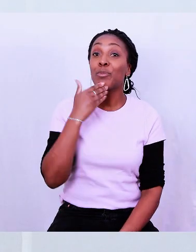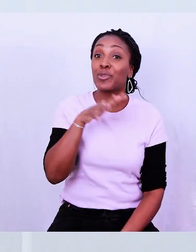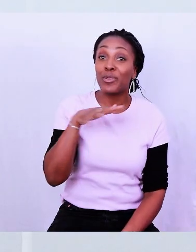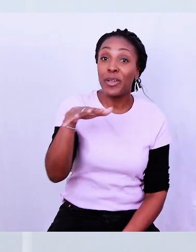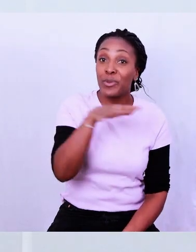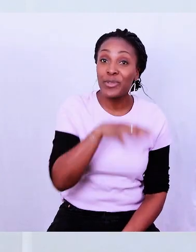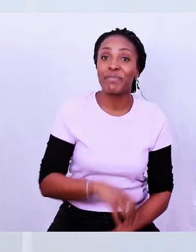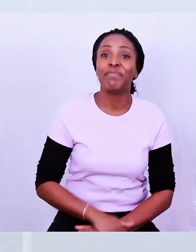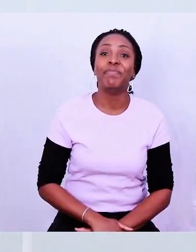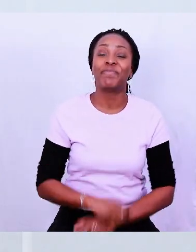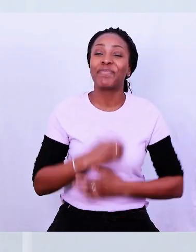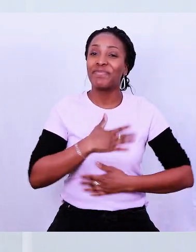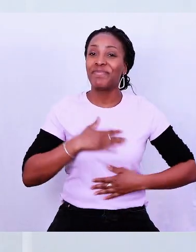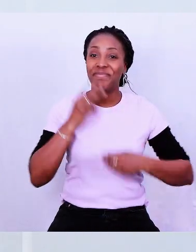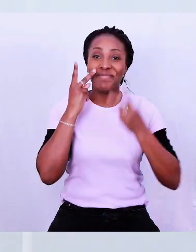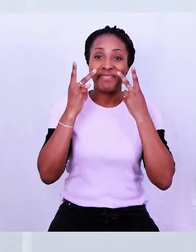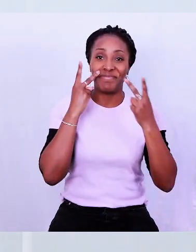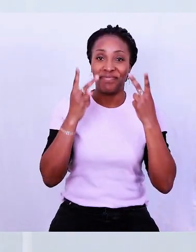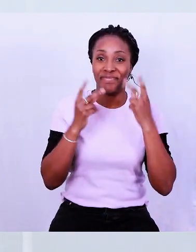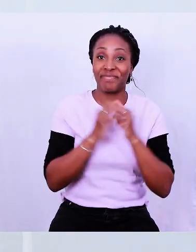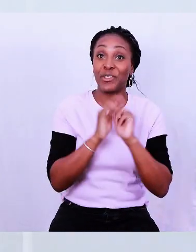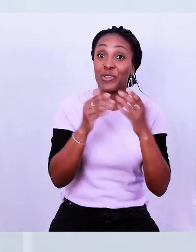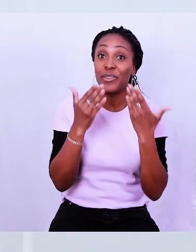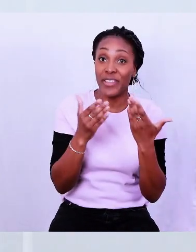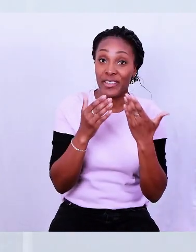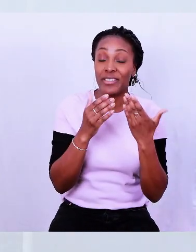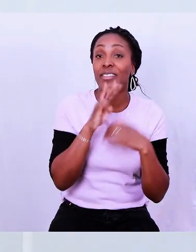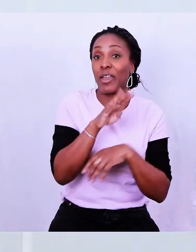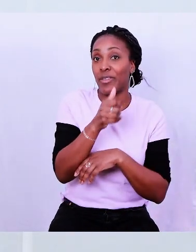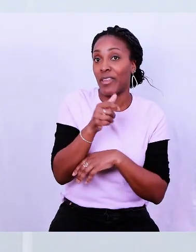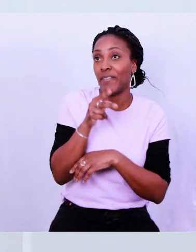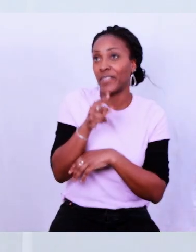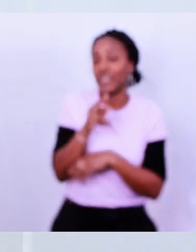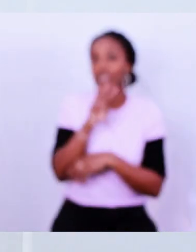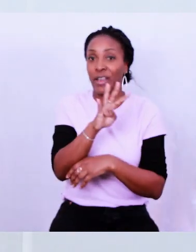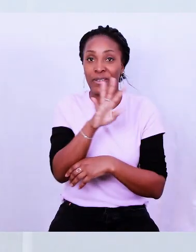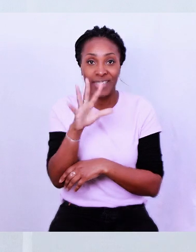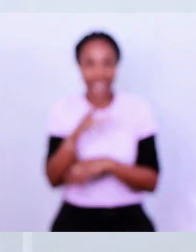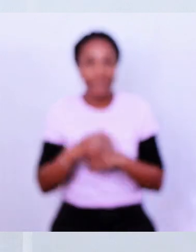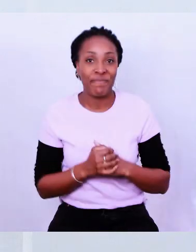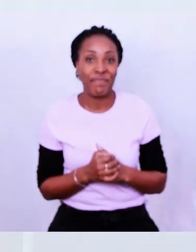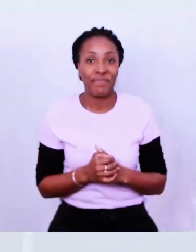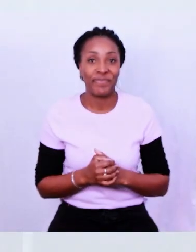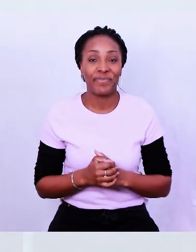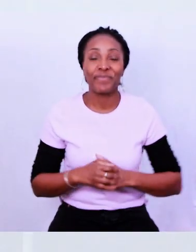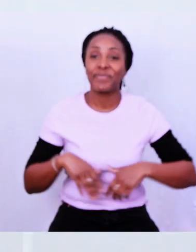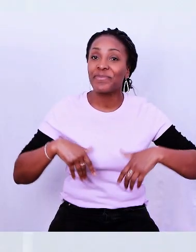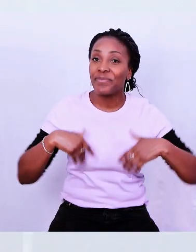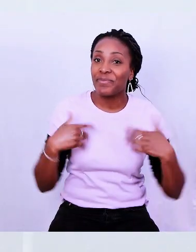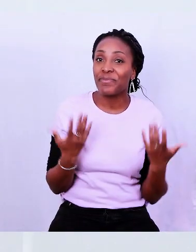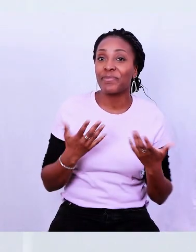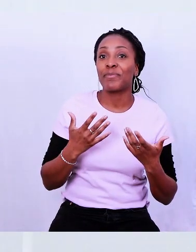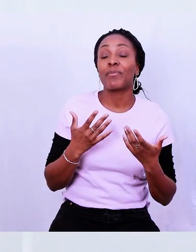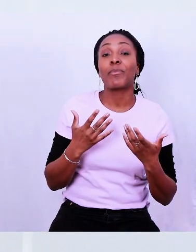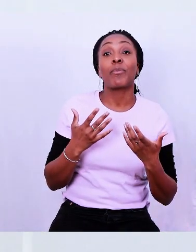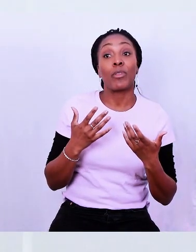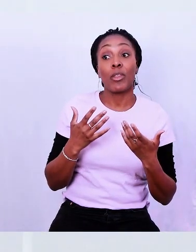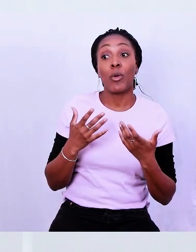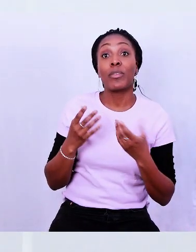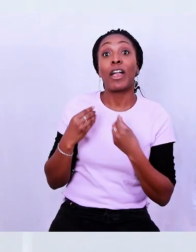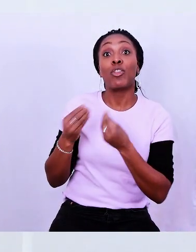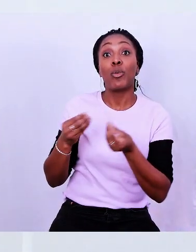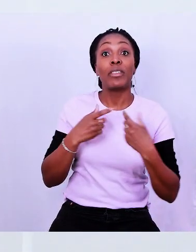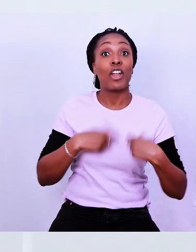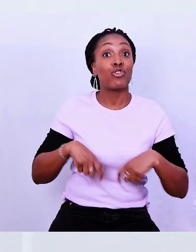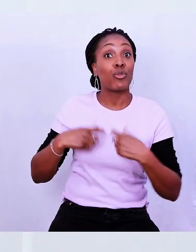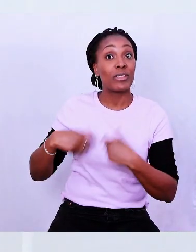Bonjour à tous et à toutes, content de vous retrouver, Genèse chapitre 41, verset 45. Il lui donna pour femme Asnath,